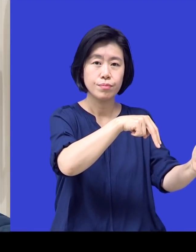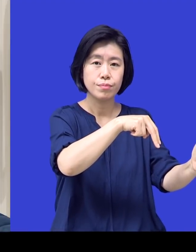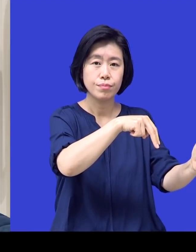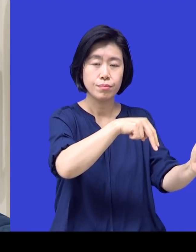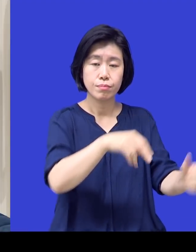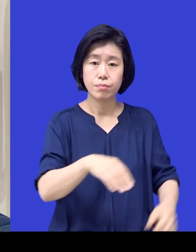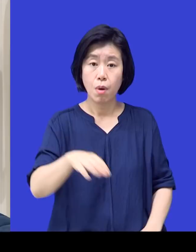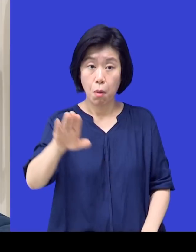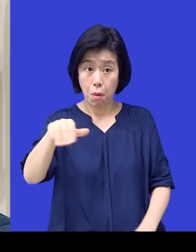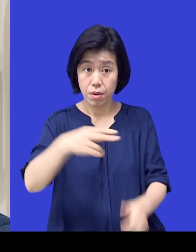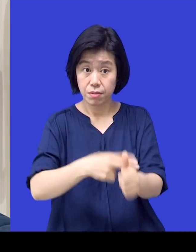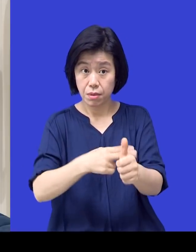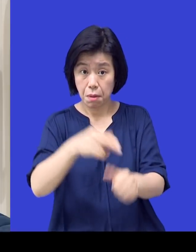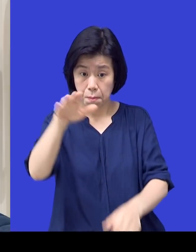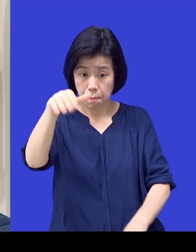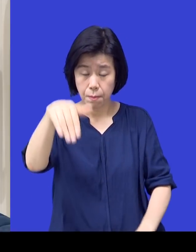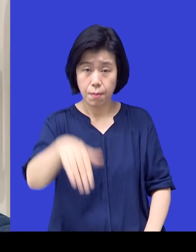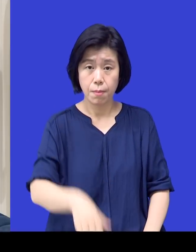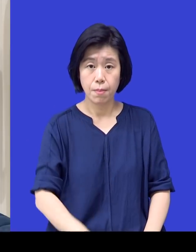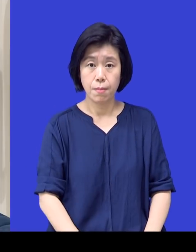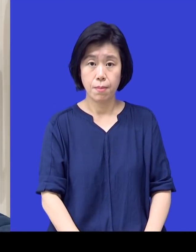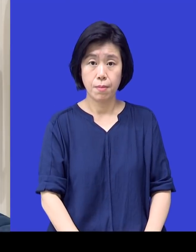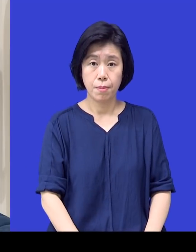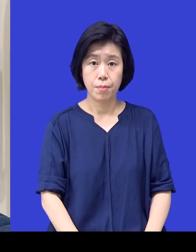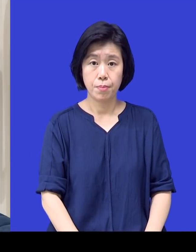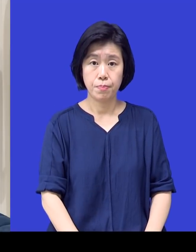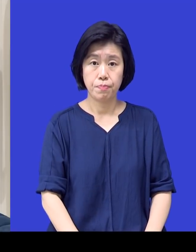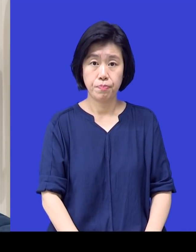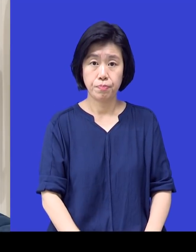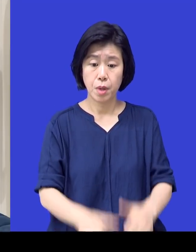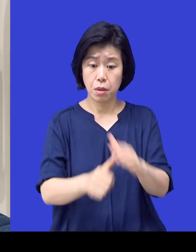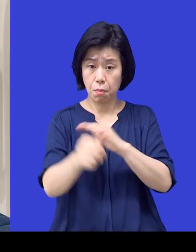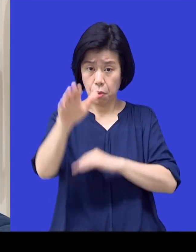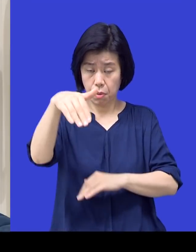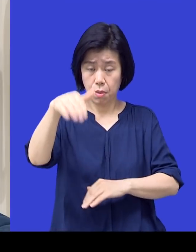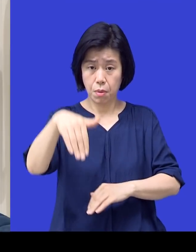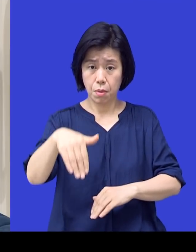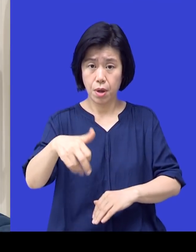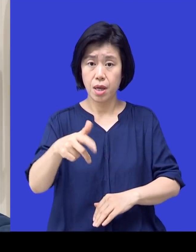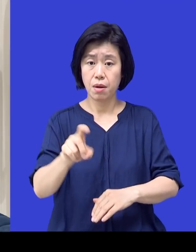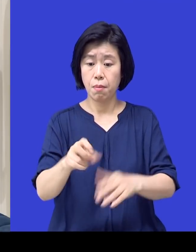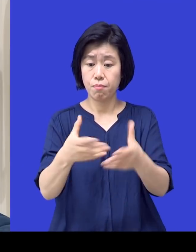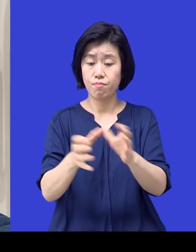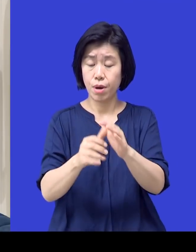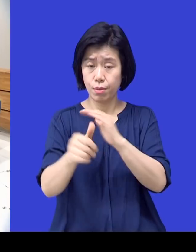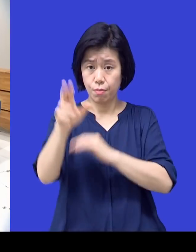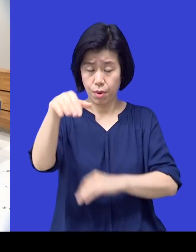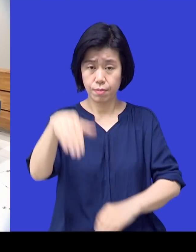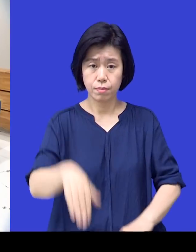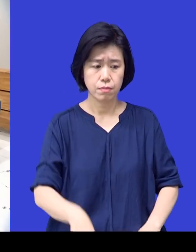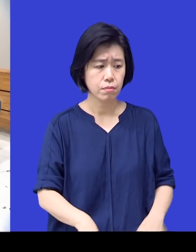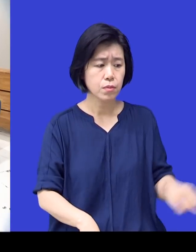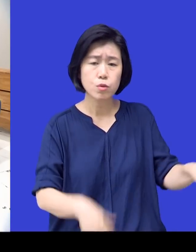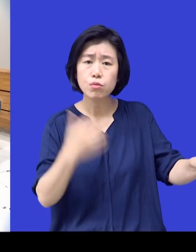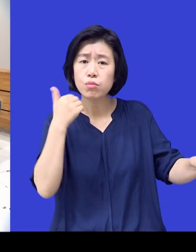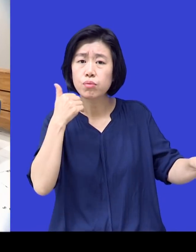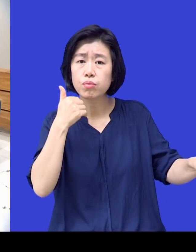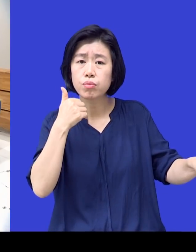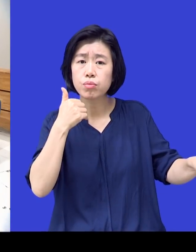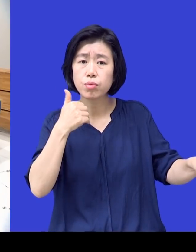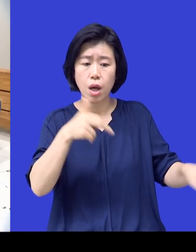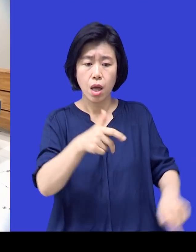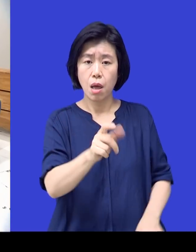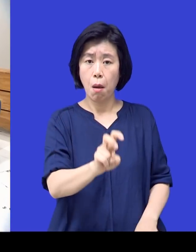제가 선생님하고 교회 선생님하고 이 대표를 불러다가 컴패션 대표를 불러다가 얘 왜 이러냐고 네. 컴패션에서